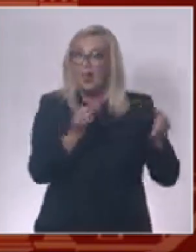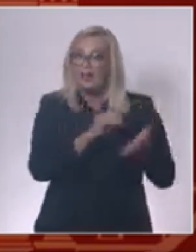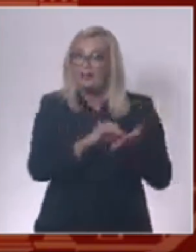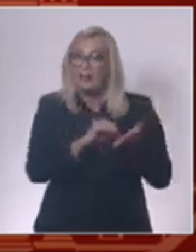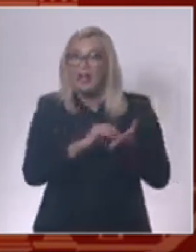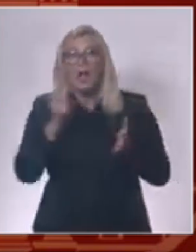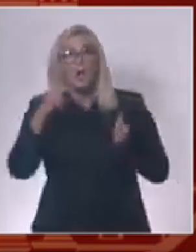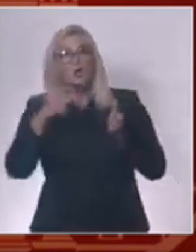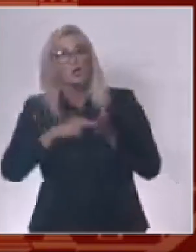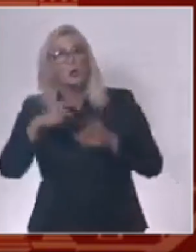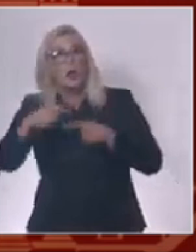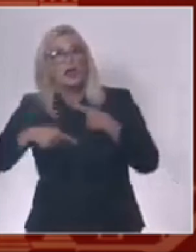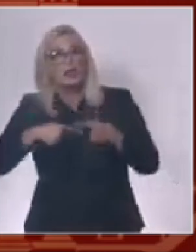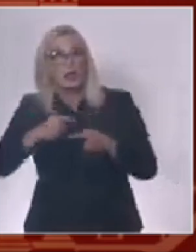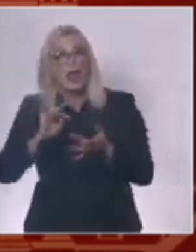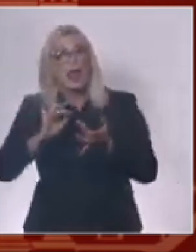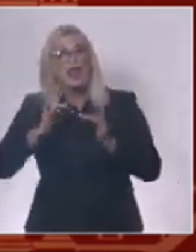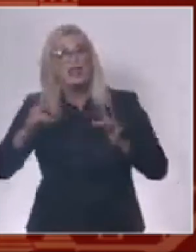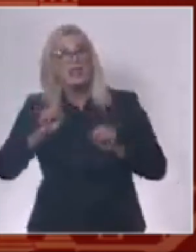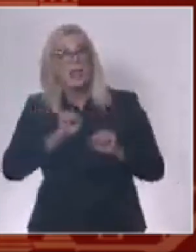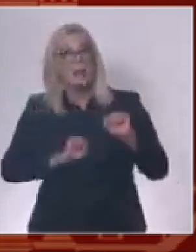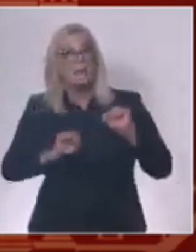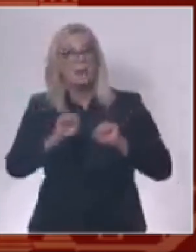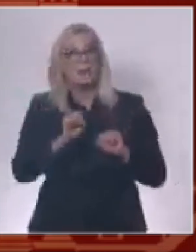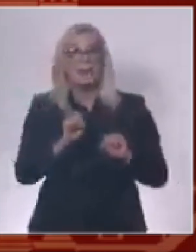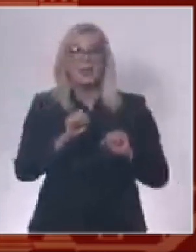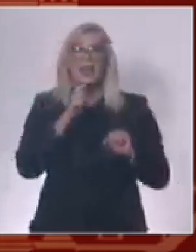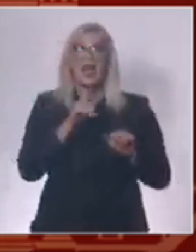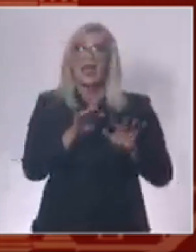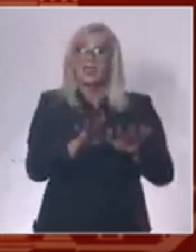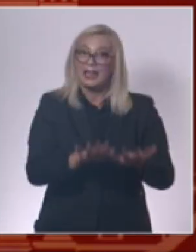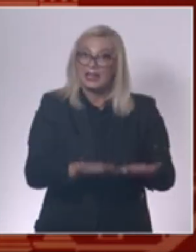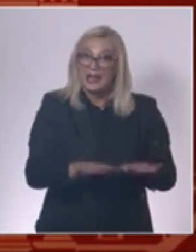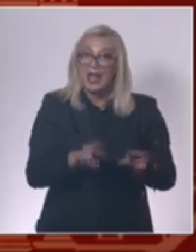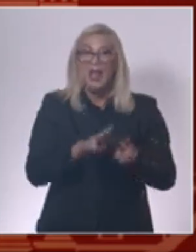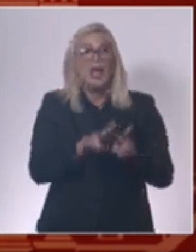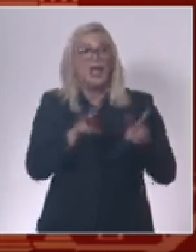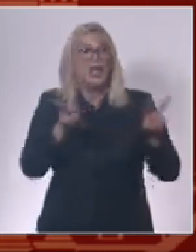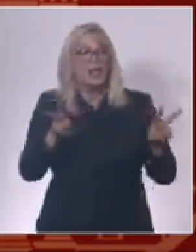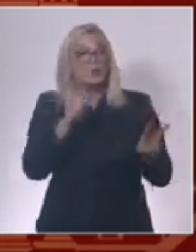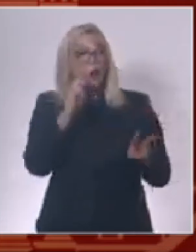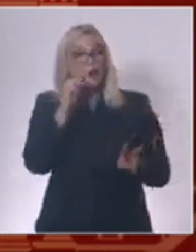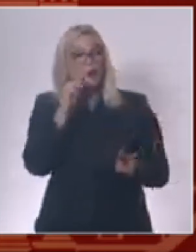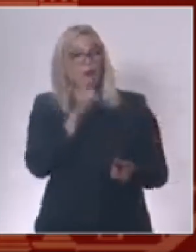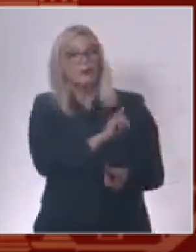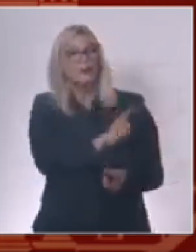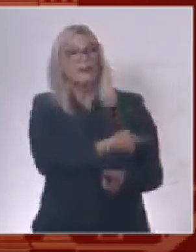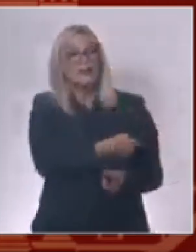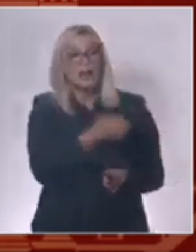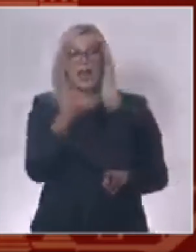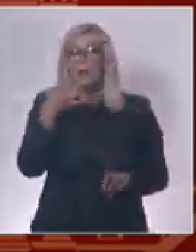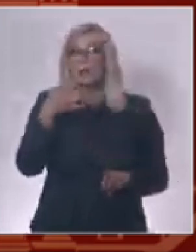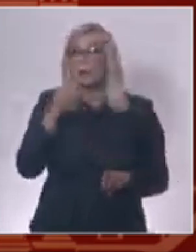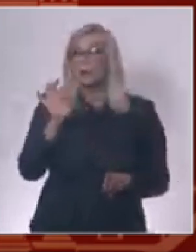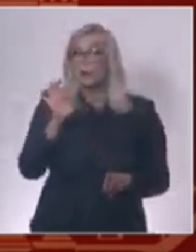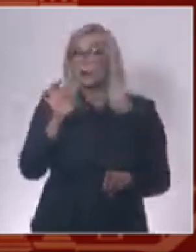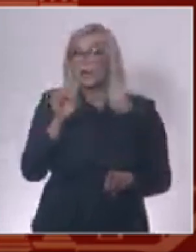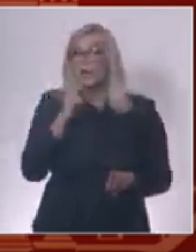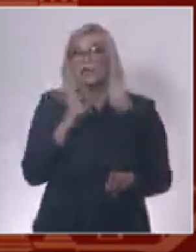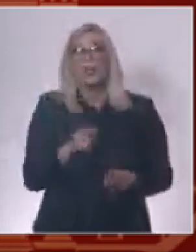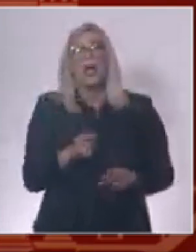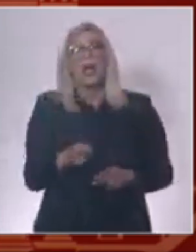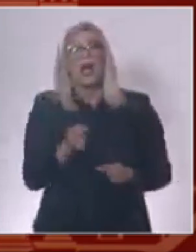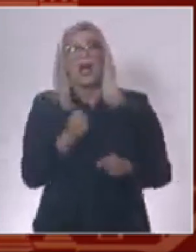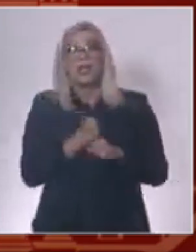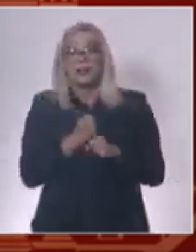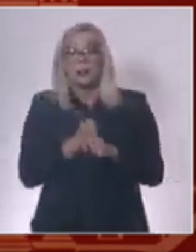енергетската транзиција, сајбер безбедноста, дигитализацијата, развојот на човечкиот капитал и подобрување на деловното